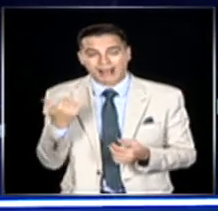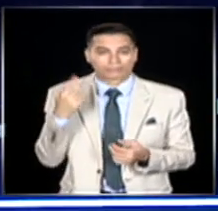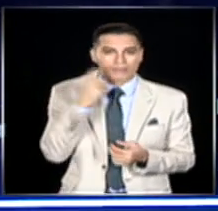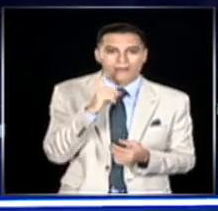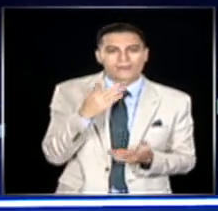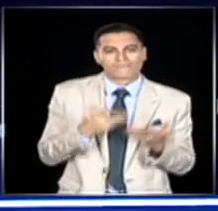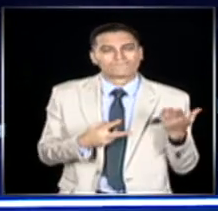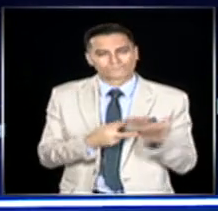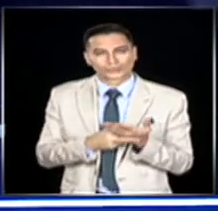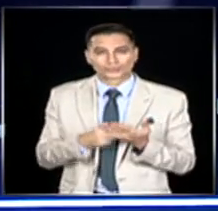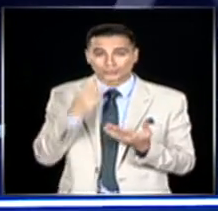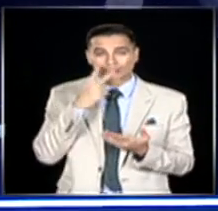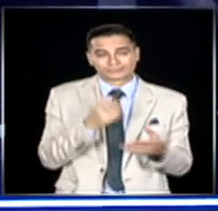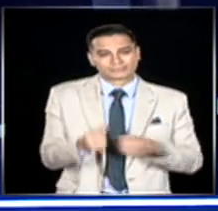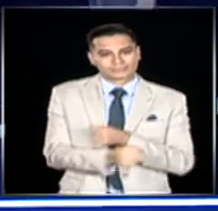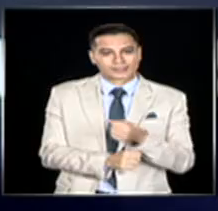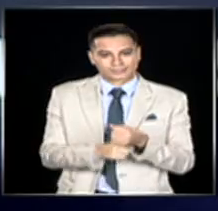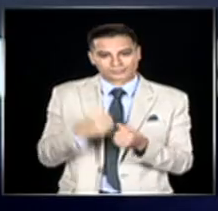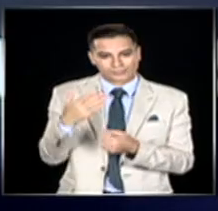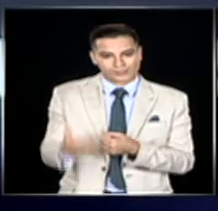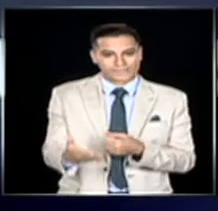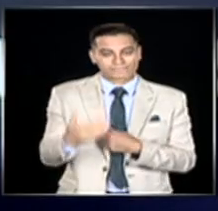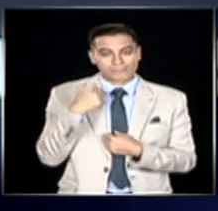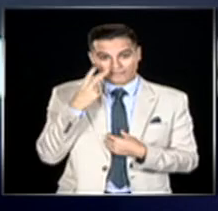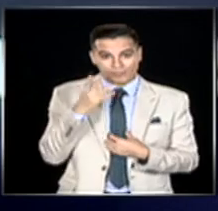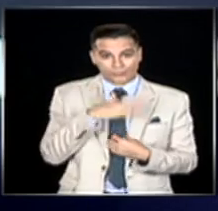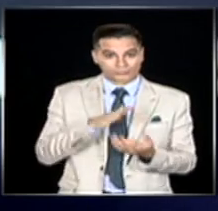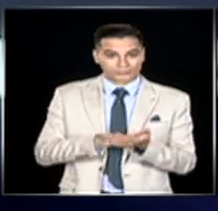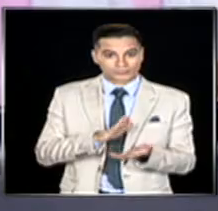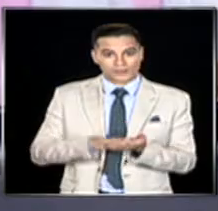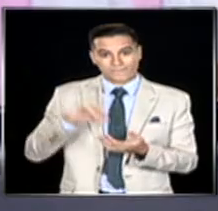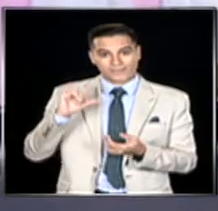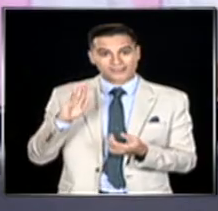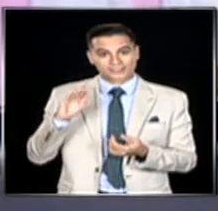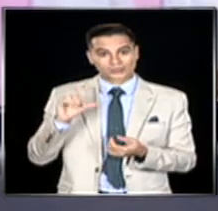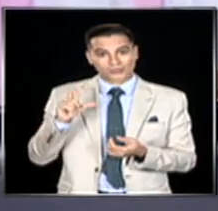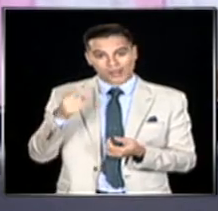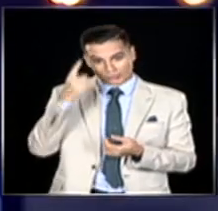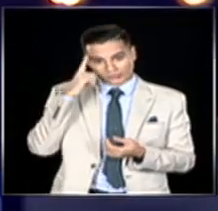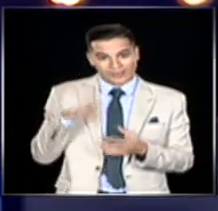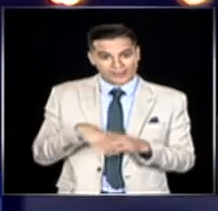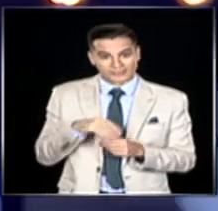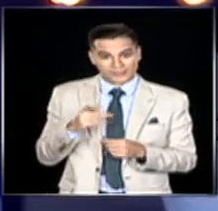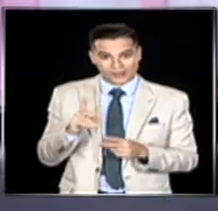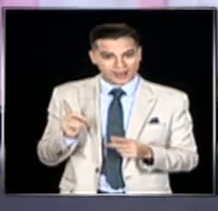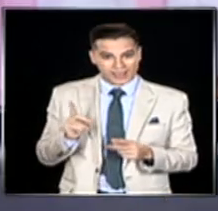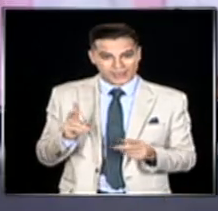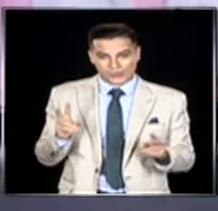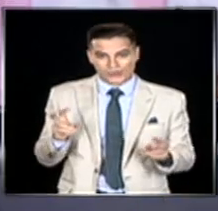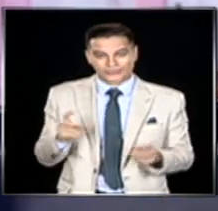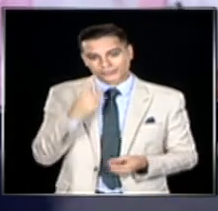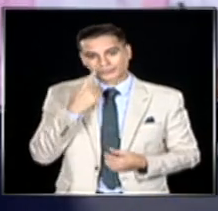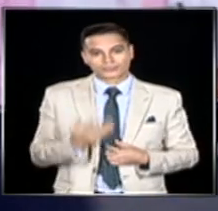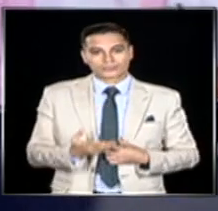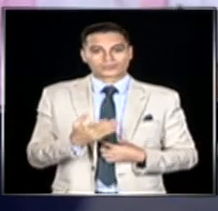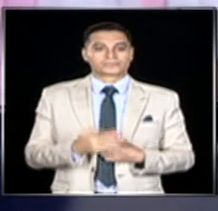صعب. تعالى مكاني. بسم الله. طبعا شفت جمهور بيحيي ميسون. عايز تعرف عملت ايه ولا لا؟ لا مش عايز تعرف.